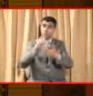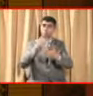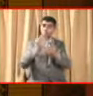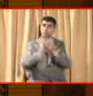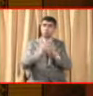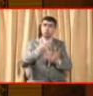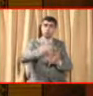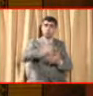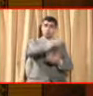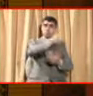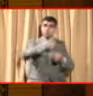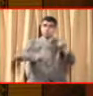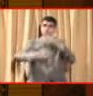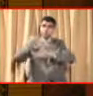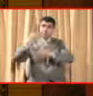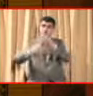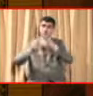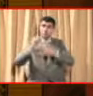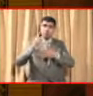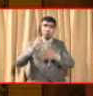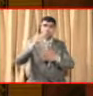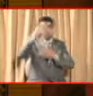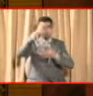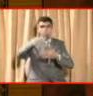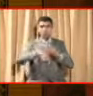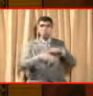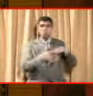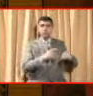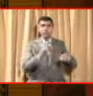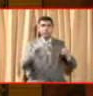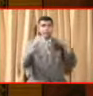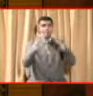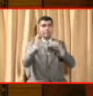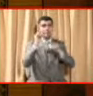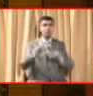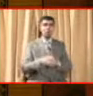إلى الدولة الأخرى تطبيقا لمقتضيات هذه الاتفاقية.